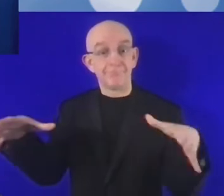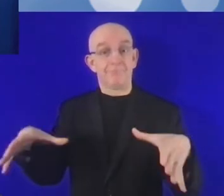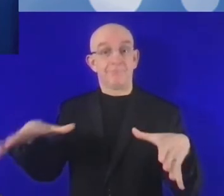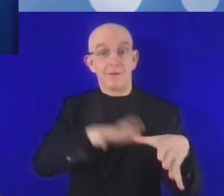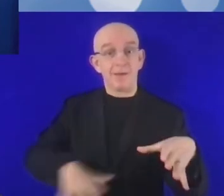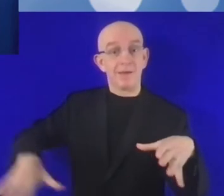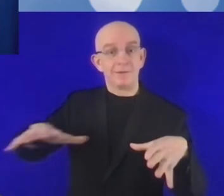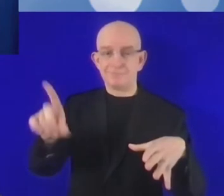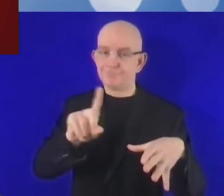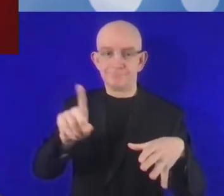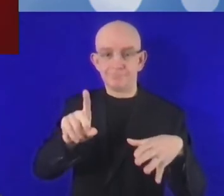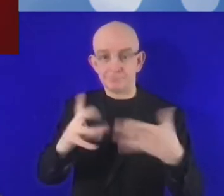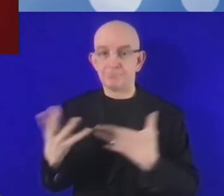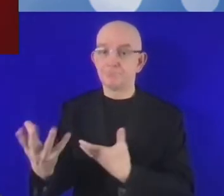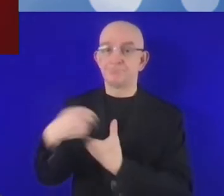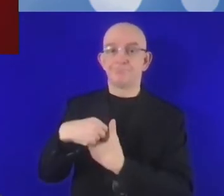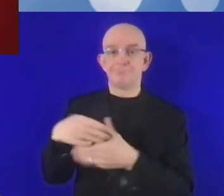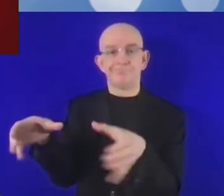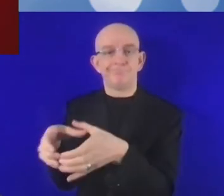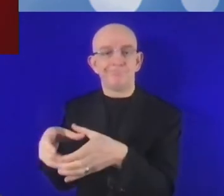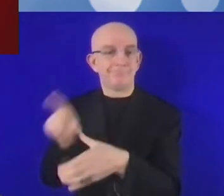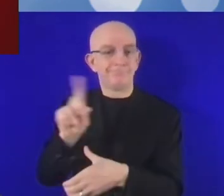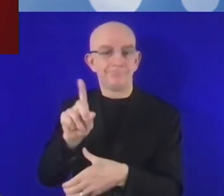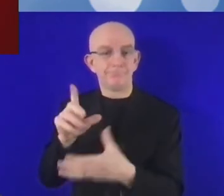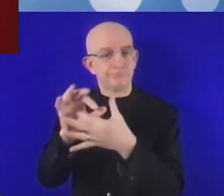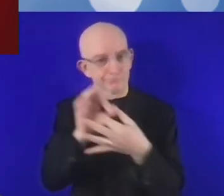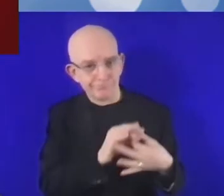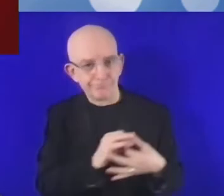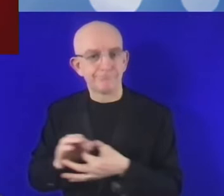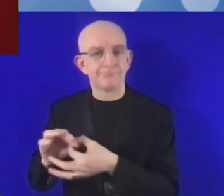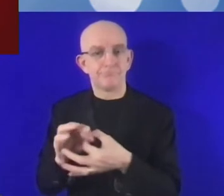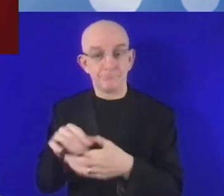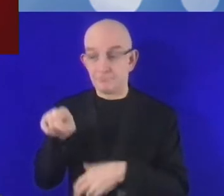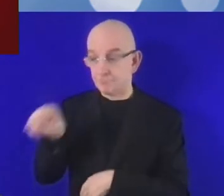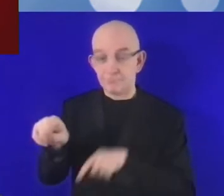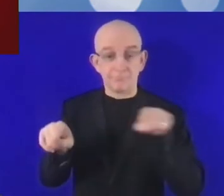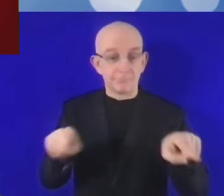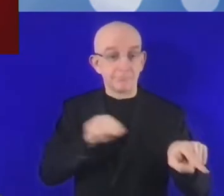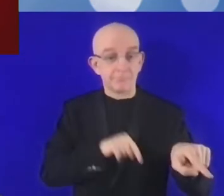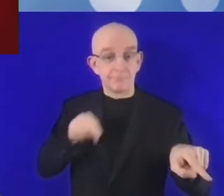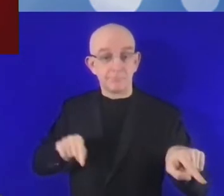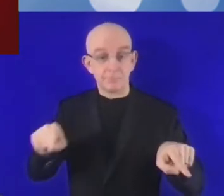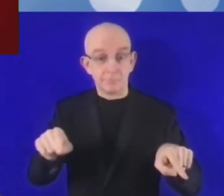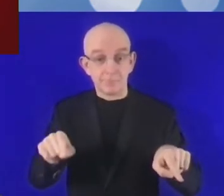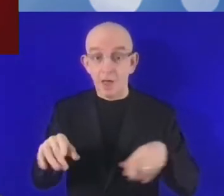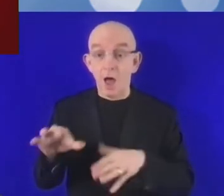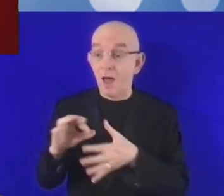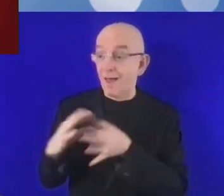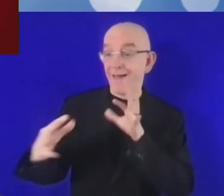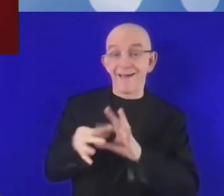pas. Nous avons besoin de travailler ensemble. Nous avons besoin de joindre nos efforts au niveau